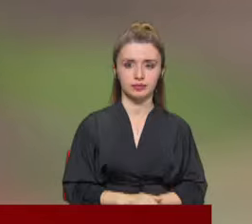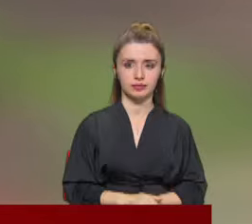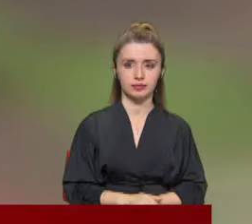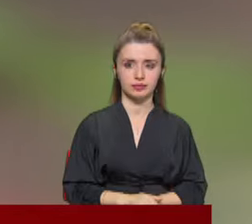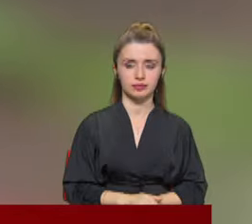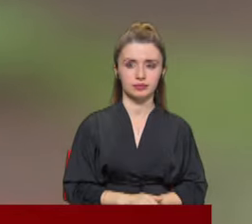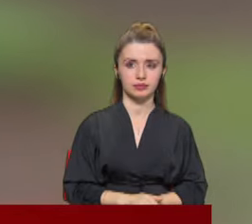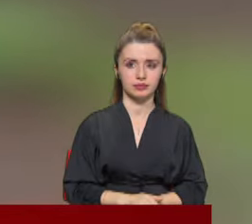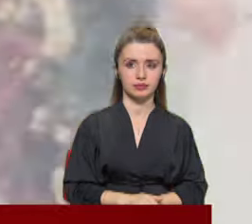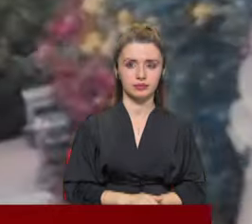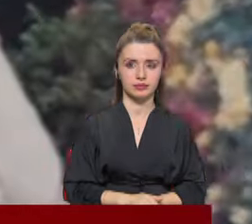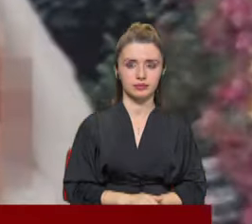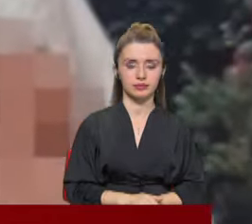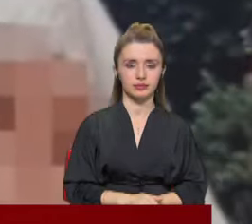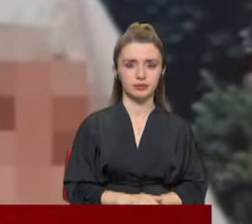atlatmayacağız.